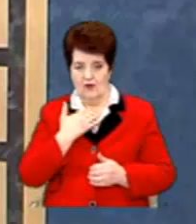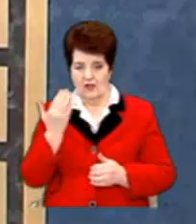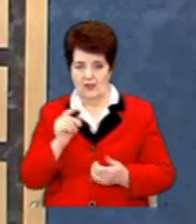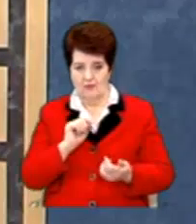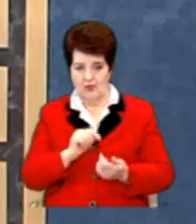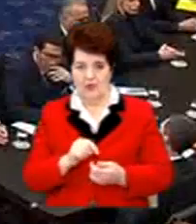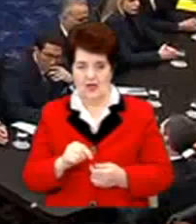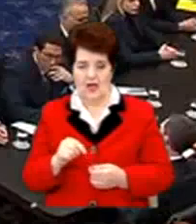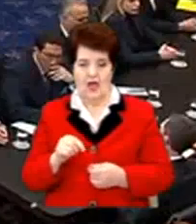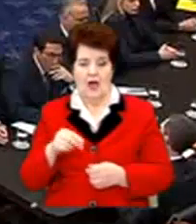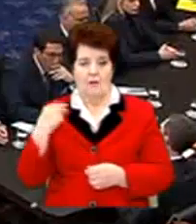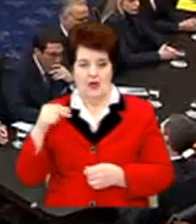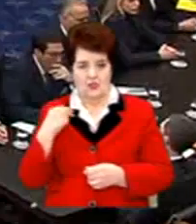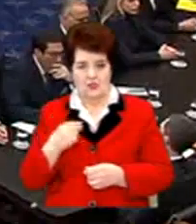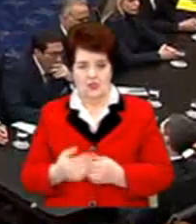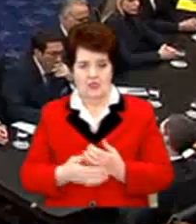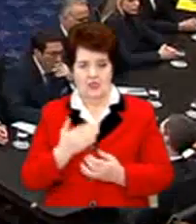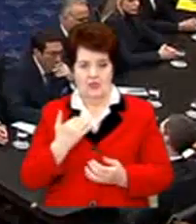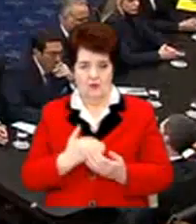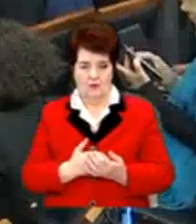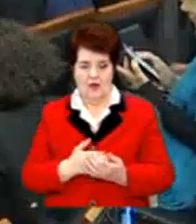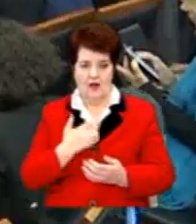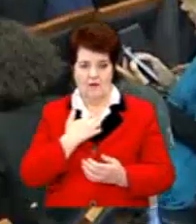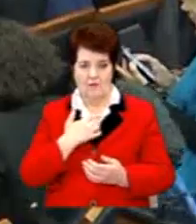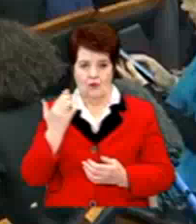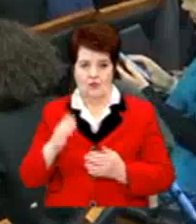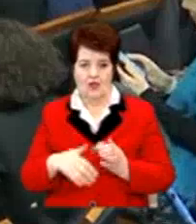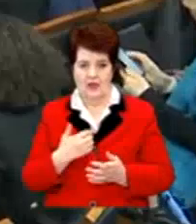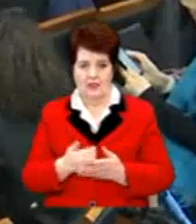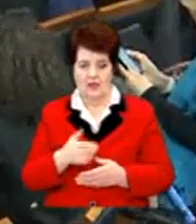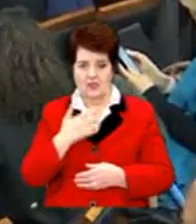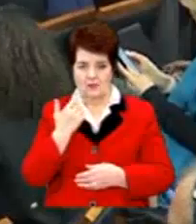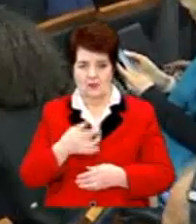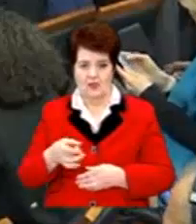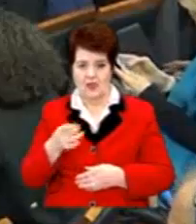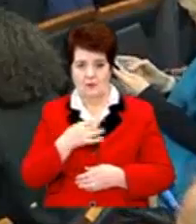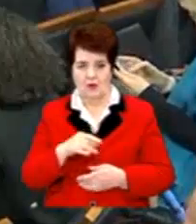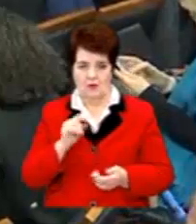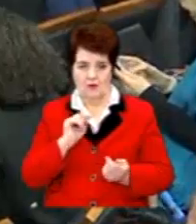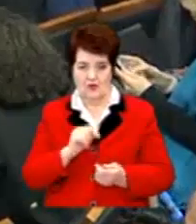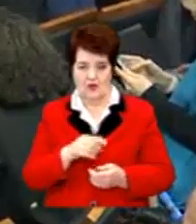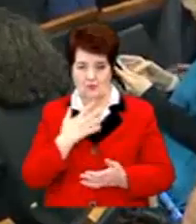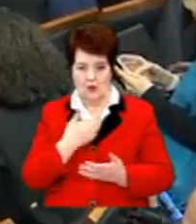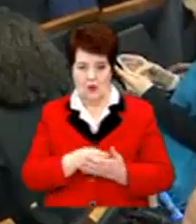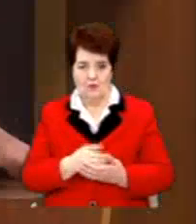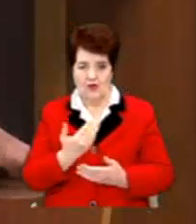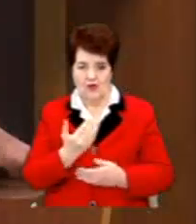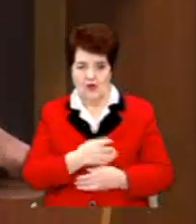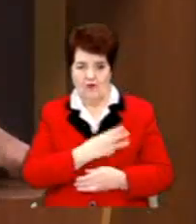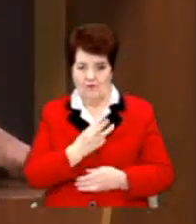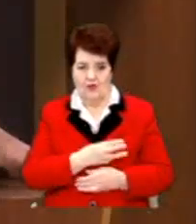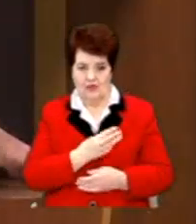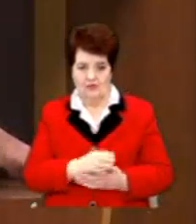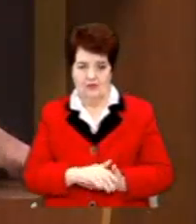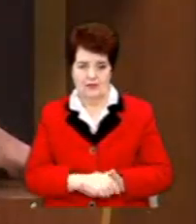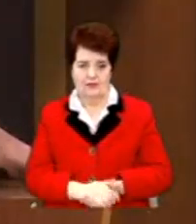împotriva președintelui. În urma votului, liderul democraților din Senat a declarat că republicanii ar fi votat împotriva propriei lor voințe. They're